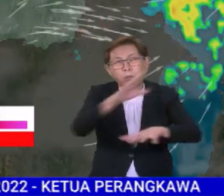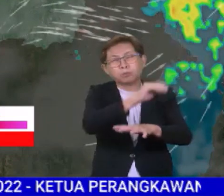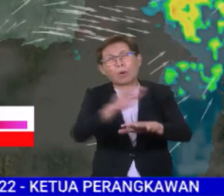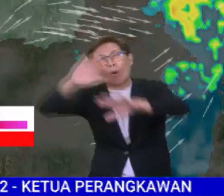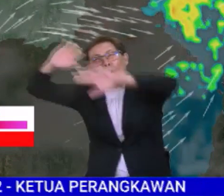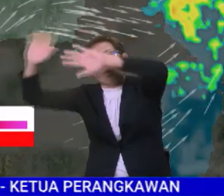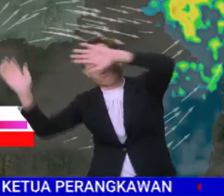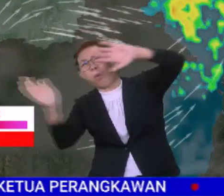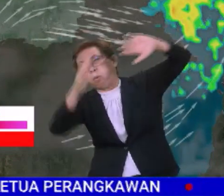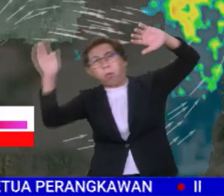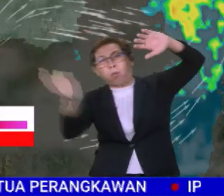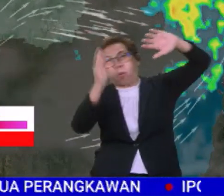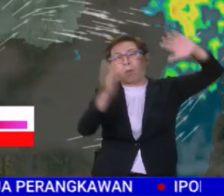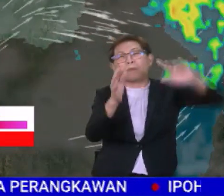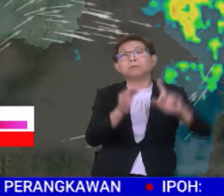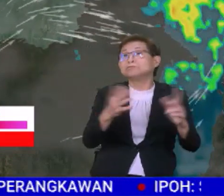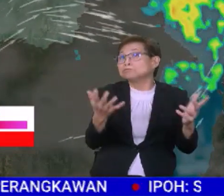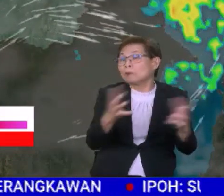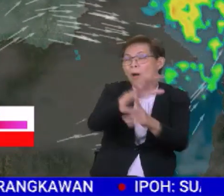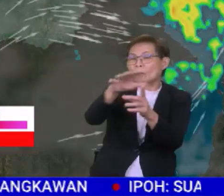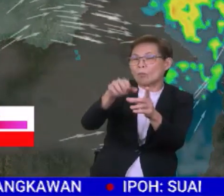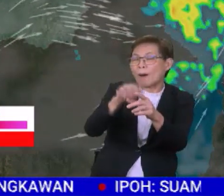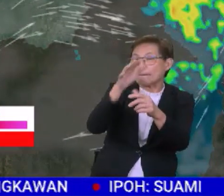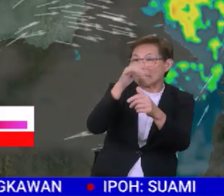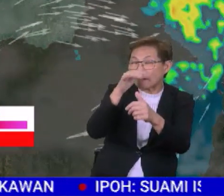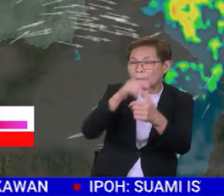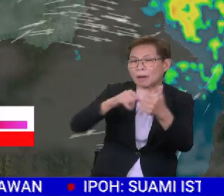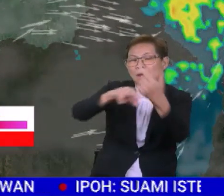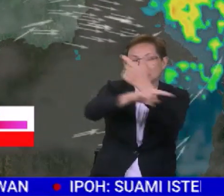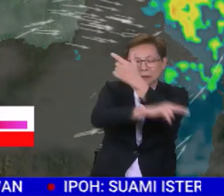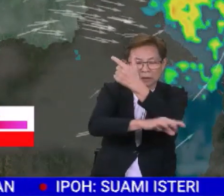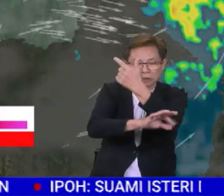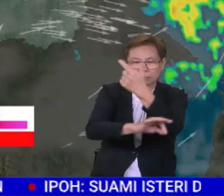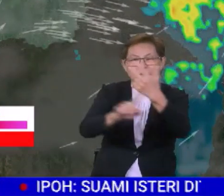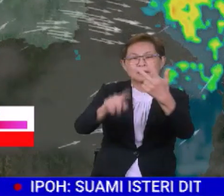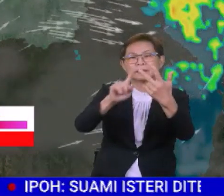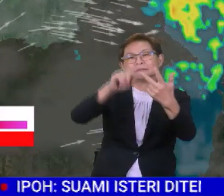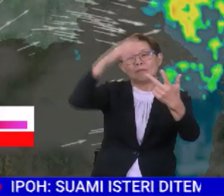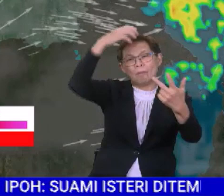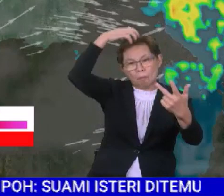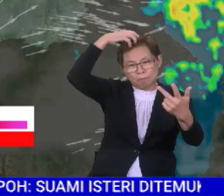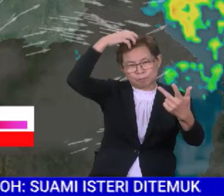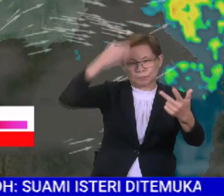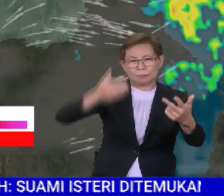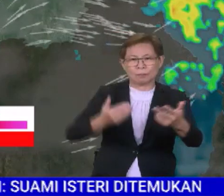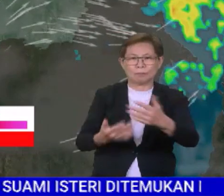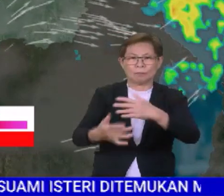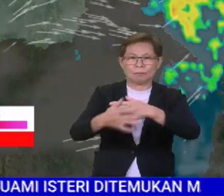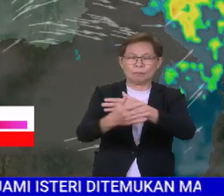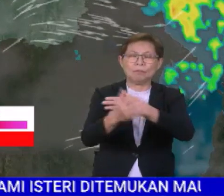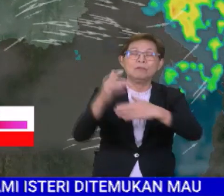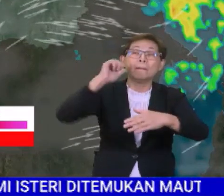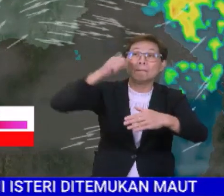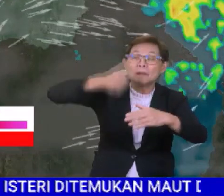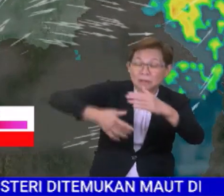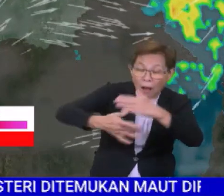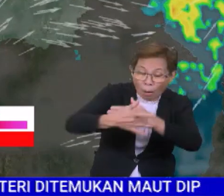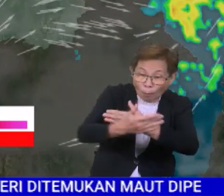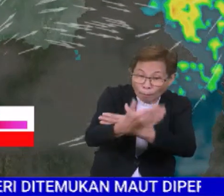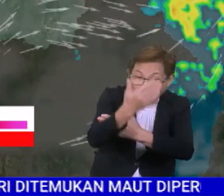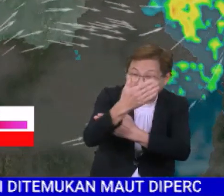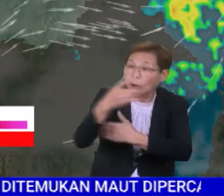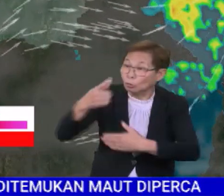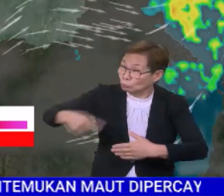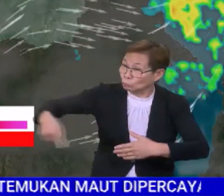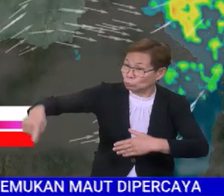angin kencang terutamanya melibatkan negeri Melaka, negeri Sembilan dan juga Selangor menjelang awal pagi esok. Oleh itu,